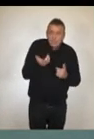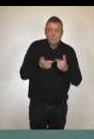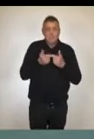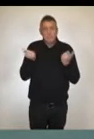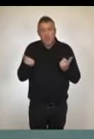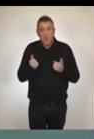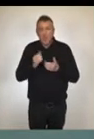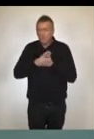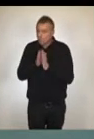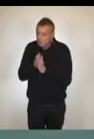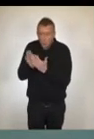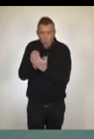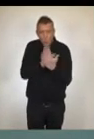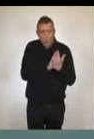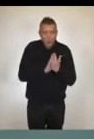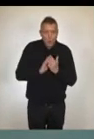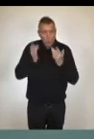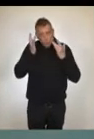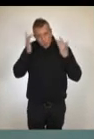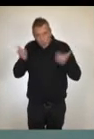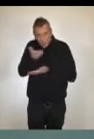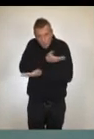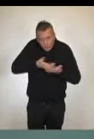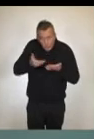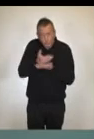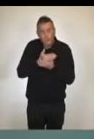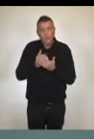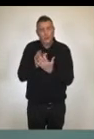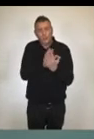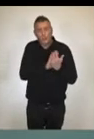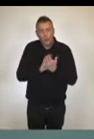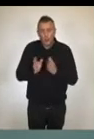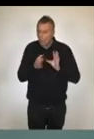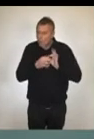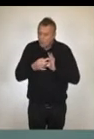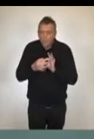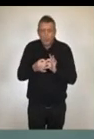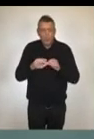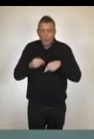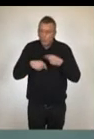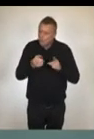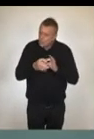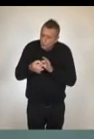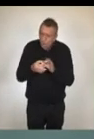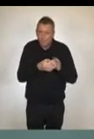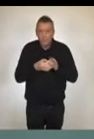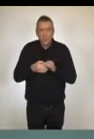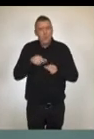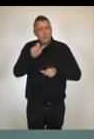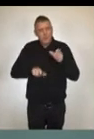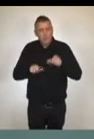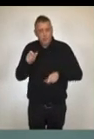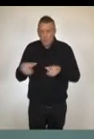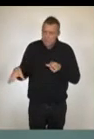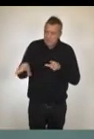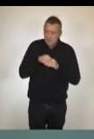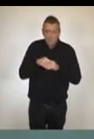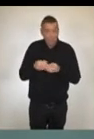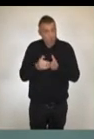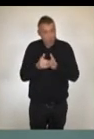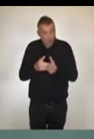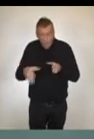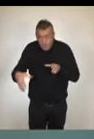notre projet de politique culturelle partagée. Nous associerons toutes celles et ceux qui ont participé ou qui souhaitent le faire au